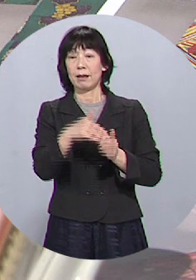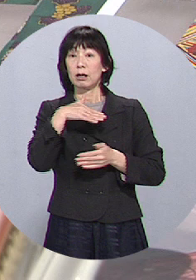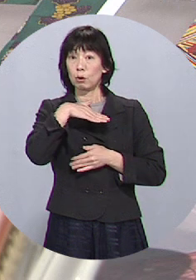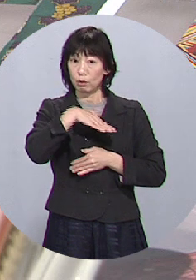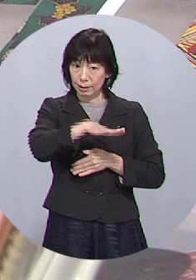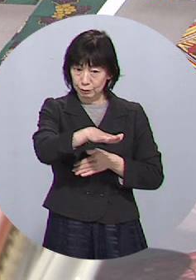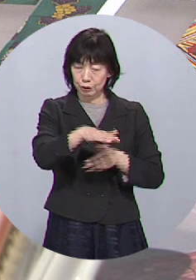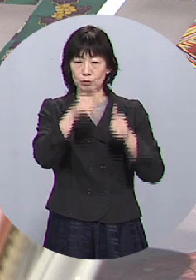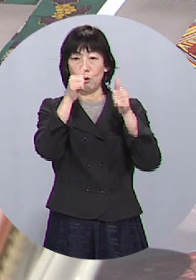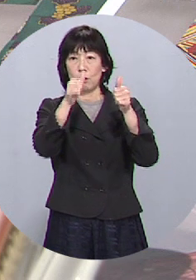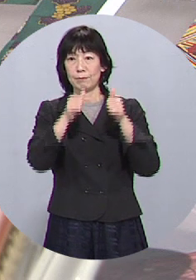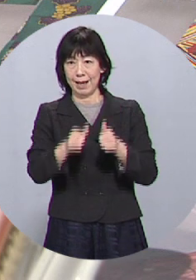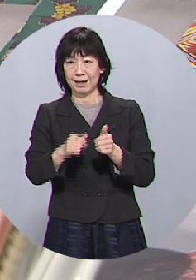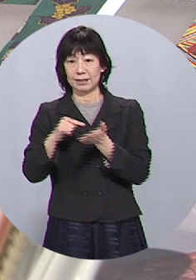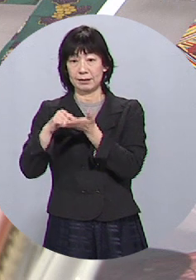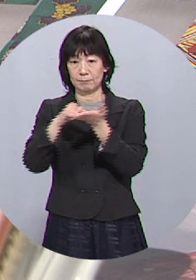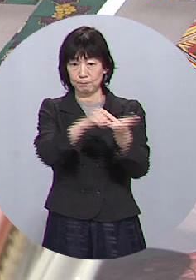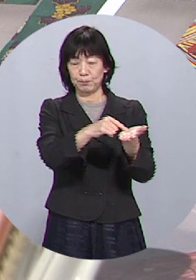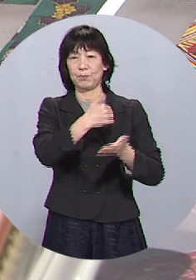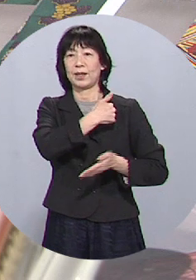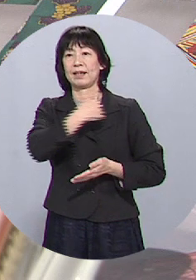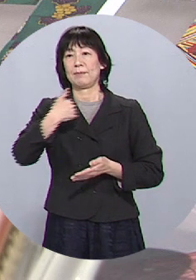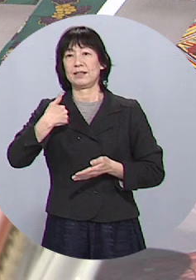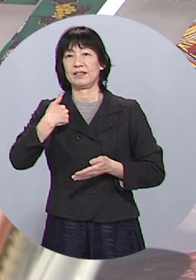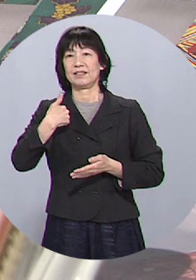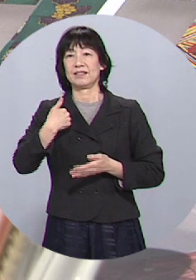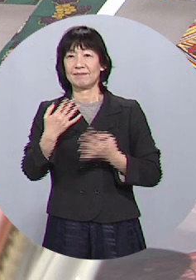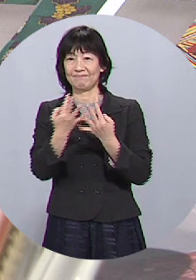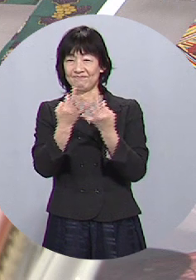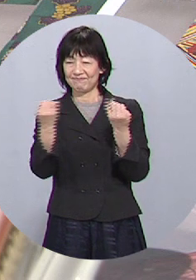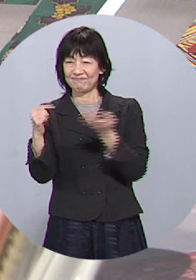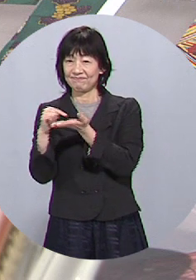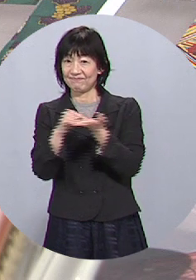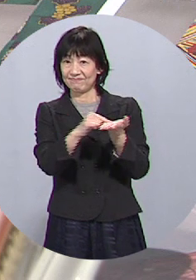または県のホームページからもご応募いただけます。たくさんのご応募お待ちしております。